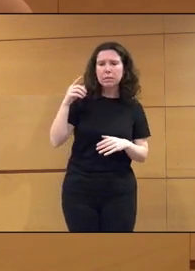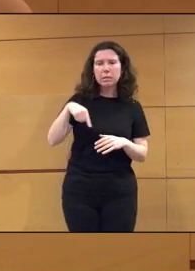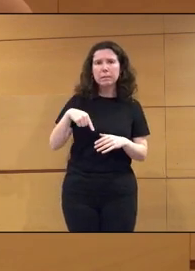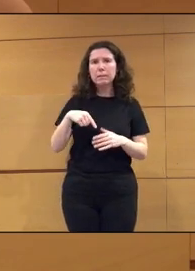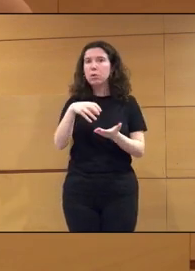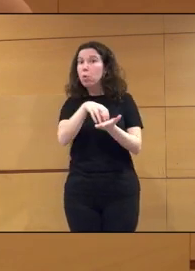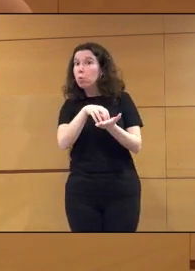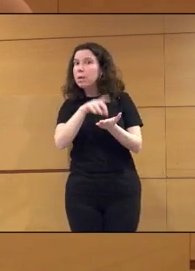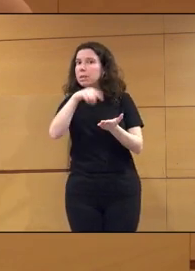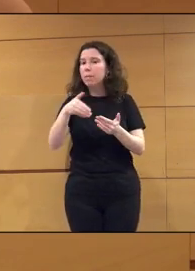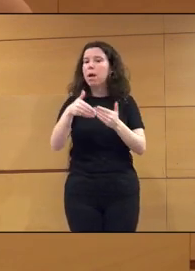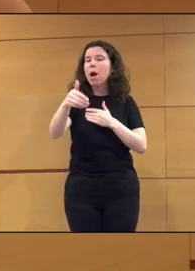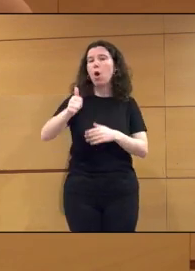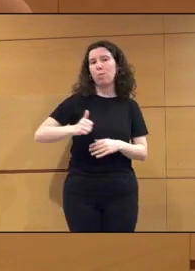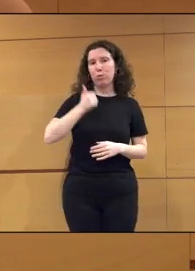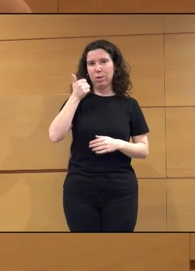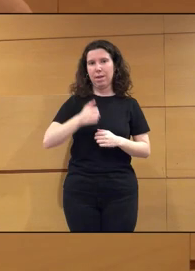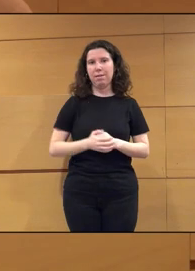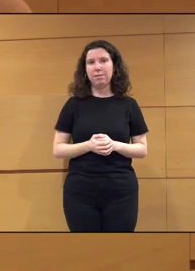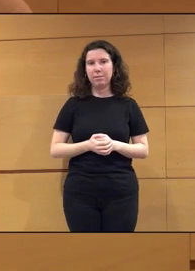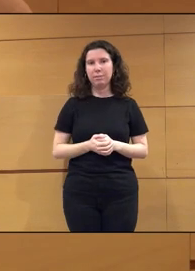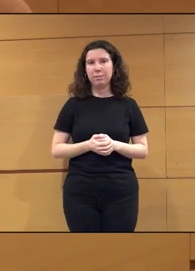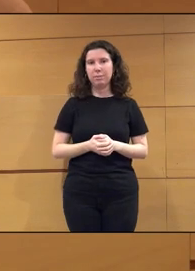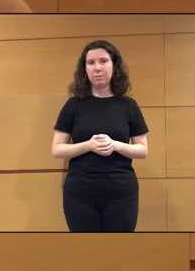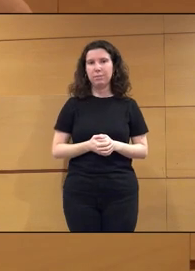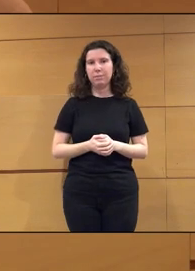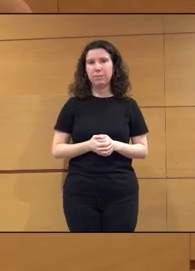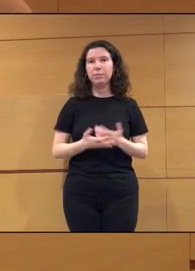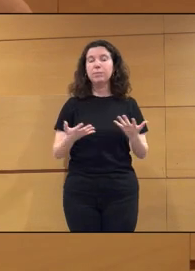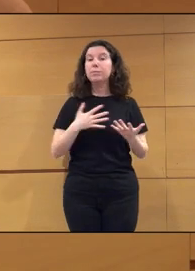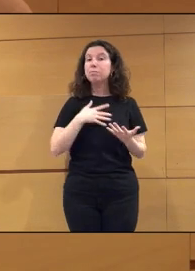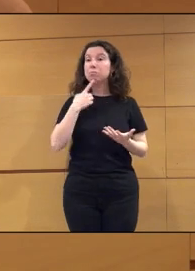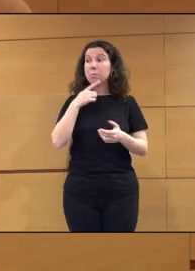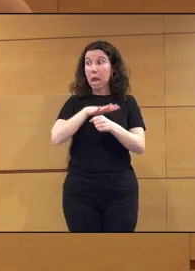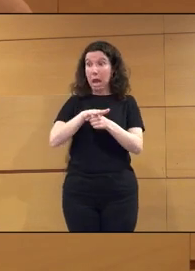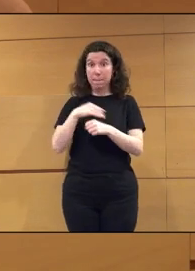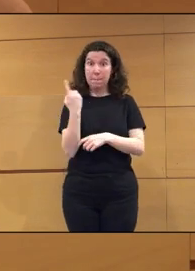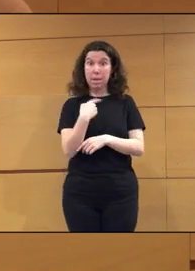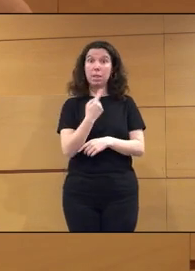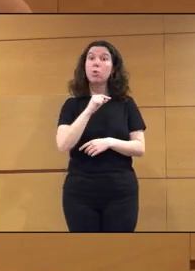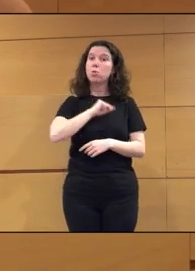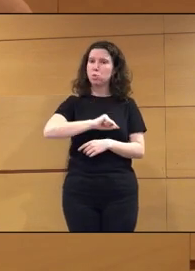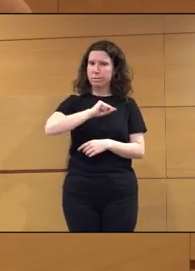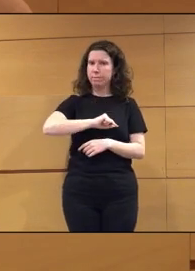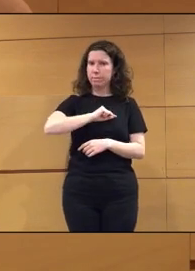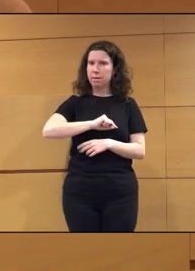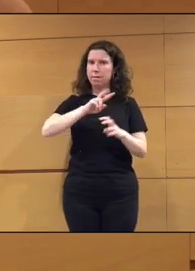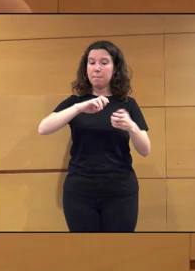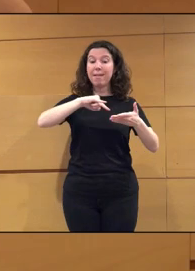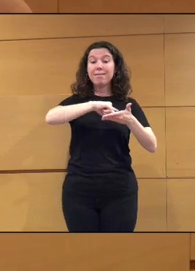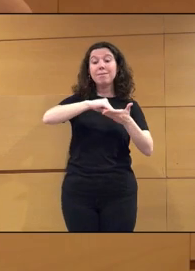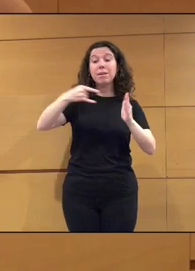noves oportunitats. I en aquest àmbit, doncs, tots i totes som conscients doncs, que aquesta transformació